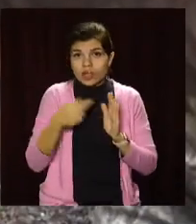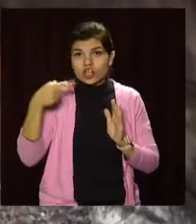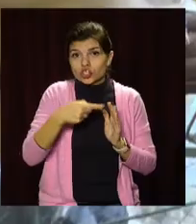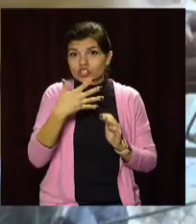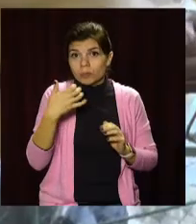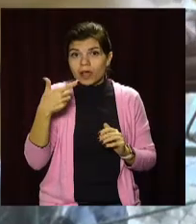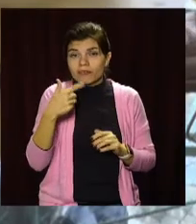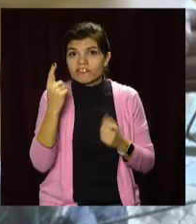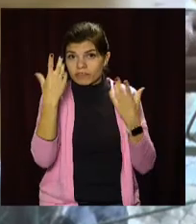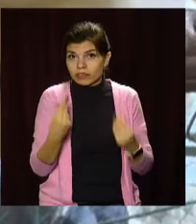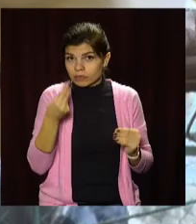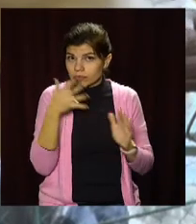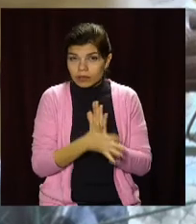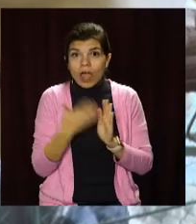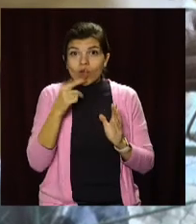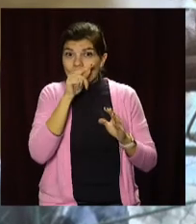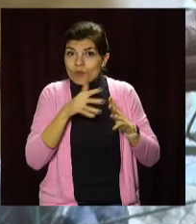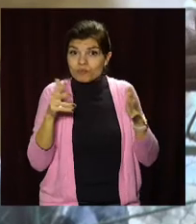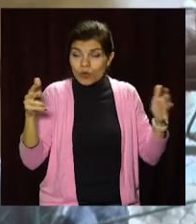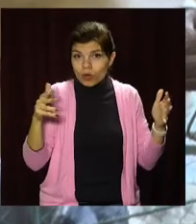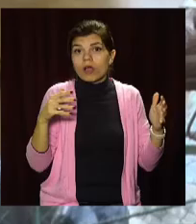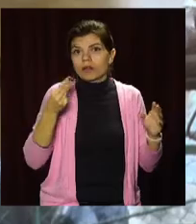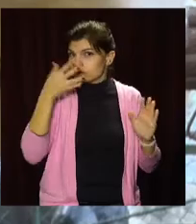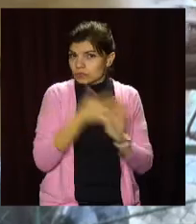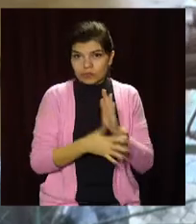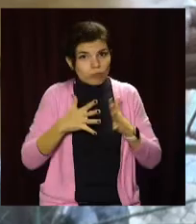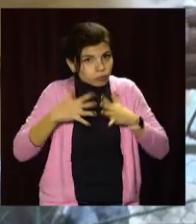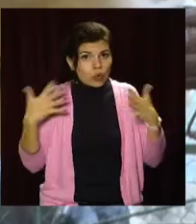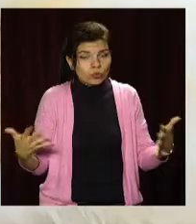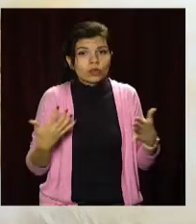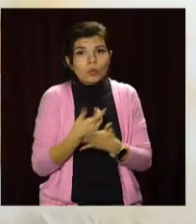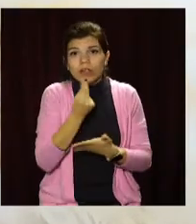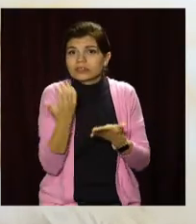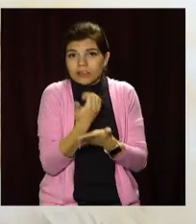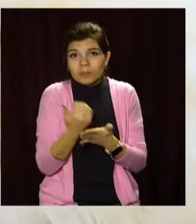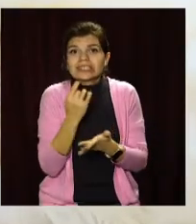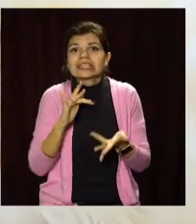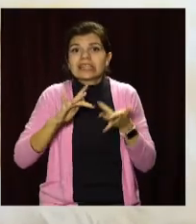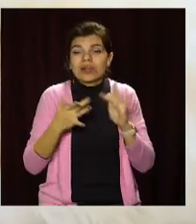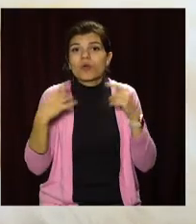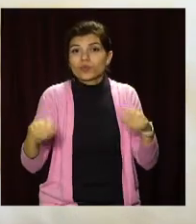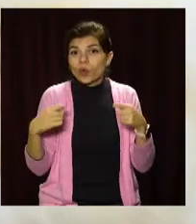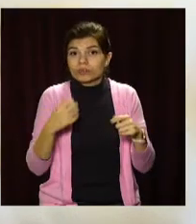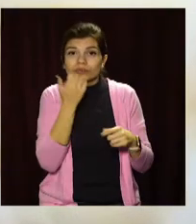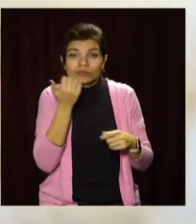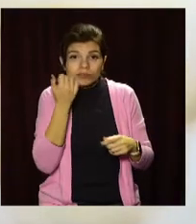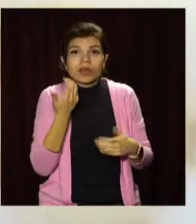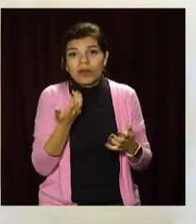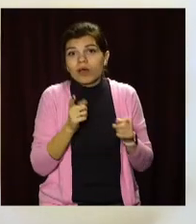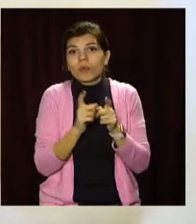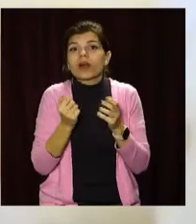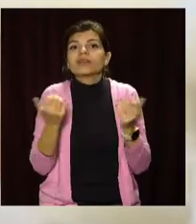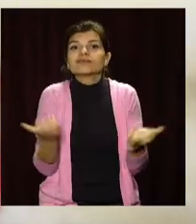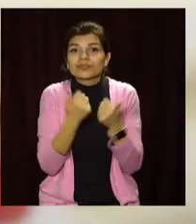500 гривень щодня. Коли зграє більше, то і витрати зростають, говорить чоловік. Він заробляє із інтернет-продажів, тож, каже, на